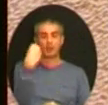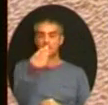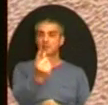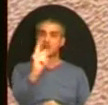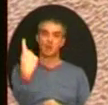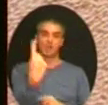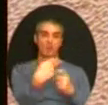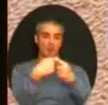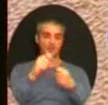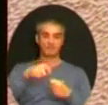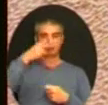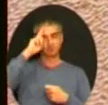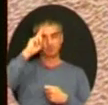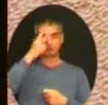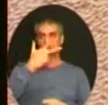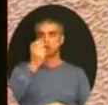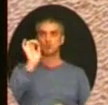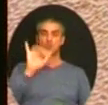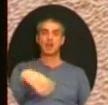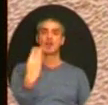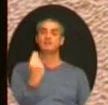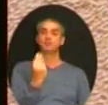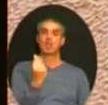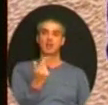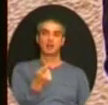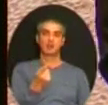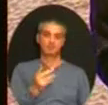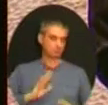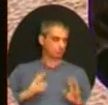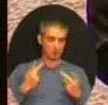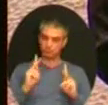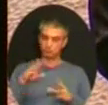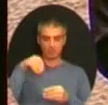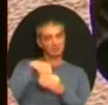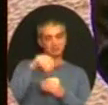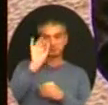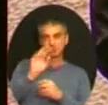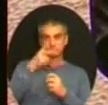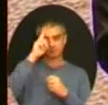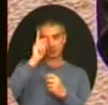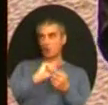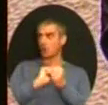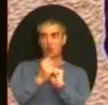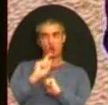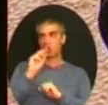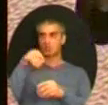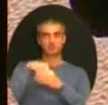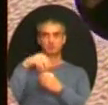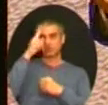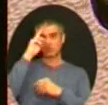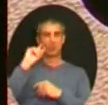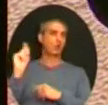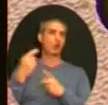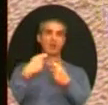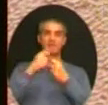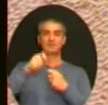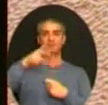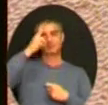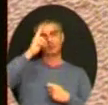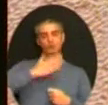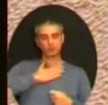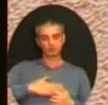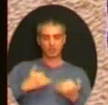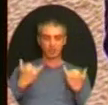לכל חבר כנסת בליכוד 300 אלף שקל, וזה לא משנה אם הצבעת בשביל הליכוד, לא הצבעת בשביל הליכוד, כל חבר כנסת בליכוד